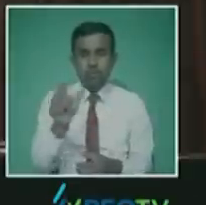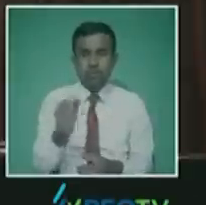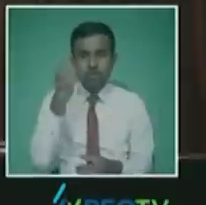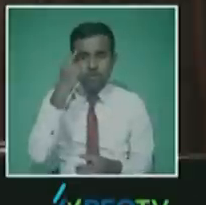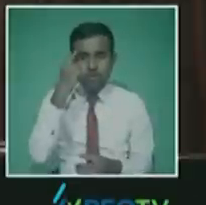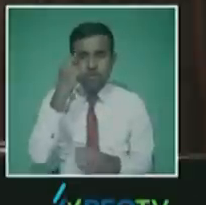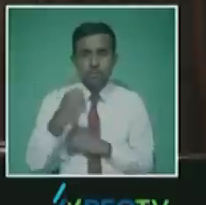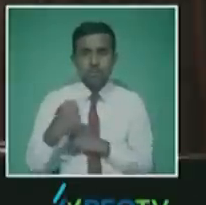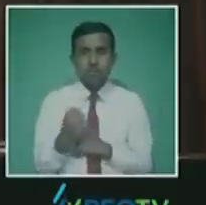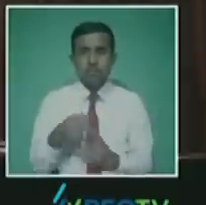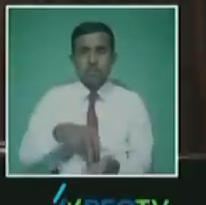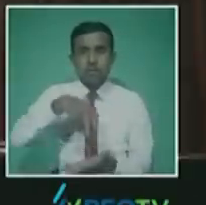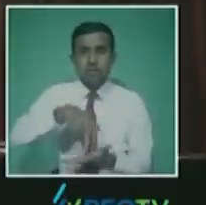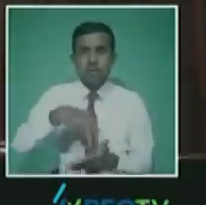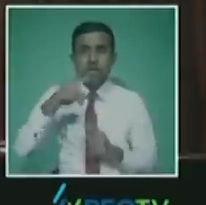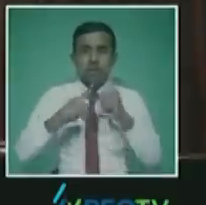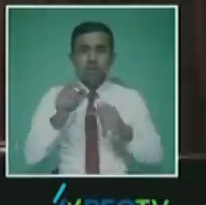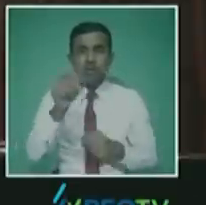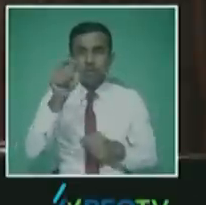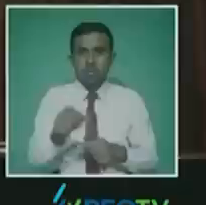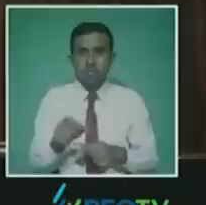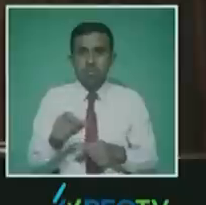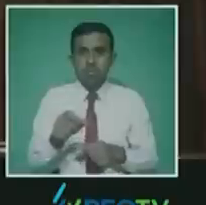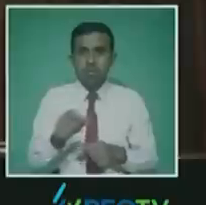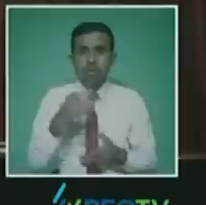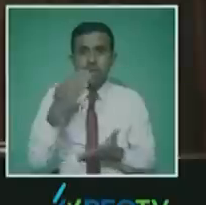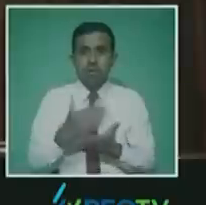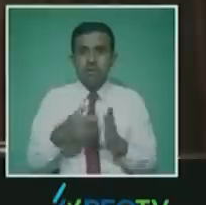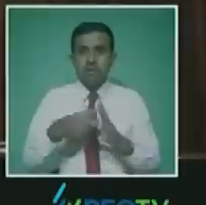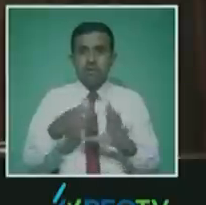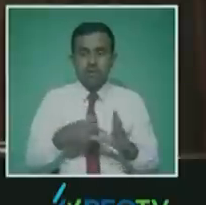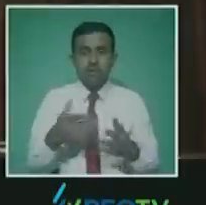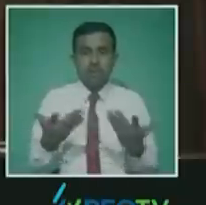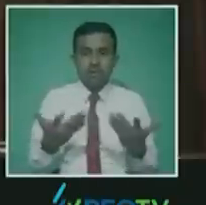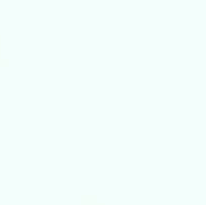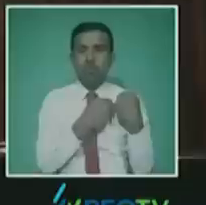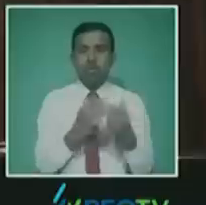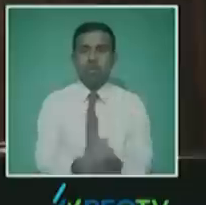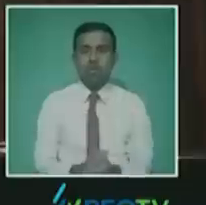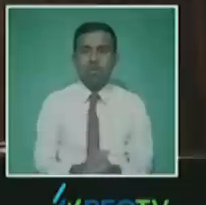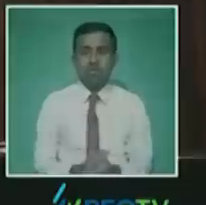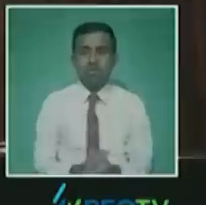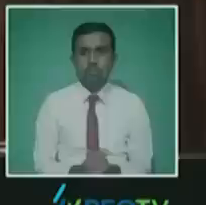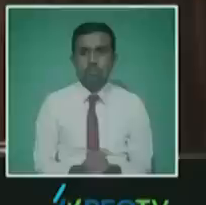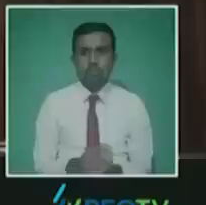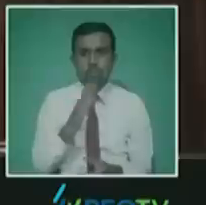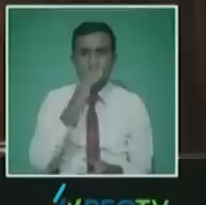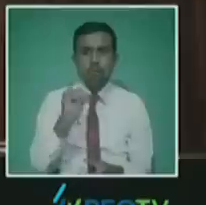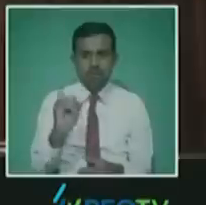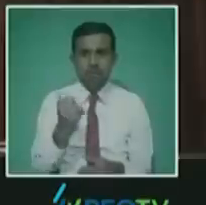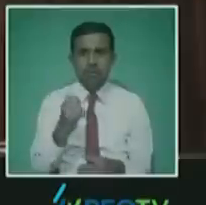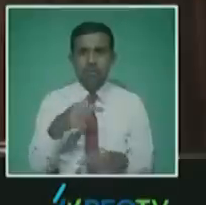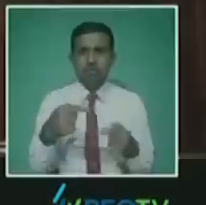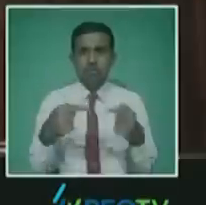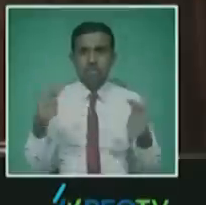හොඳටම බලහත්කාරයෙන් නැගිටලා මෙතන කතා කරන ඔබතුමාලා කොයි වෙලාවකවත් ඒක නවත්තන්න උත්සාහ ගන්න නැති එක ඉතාම කනගාටුට කාරණයක්. ඉතාමත් අශෝභනයි සමහර වෙලාවට